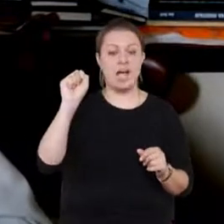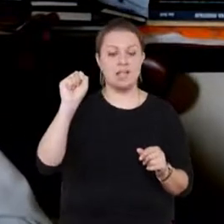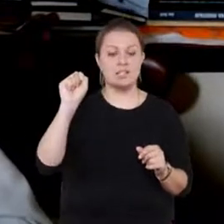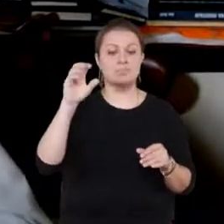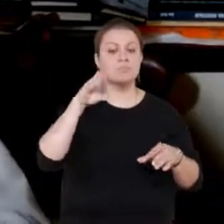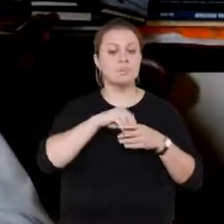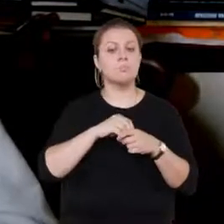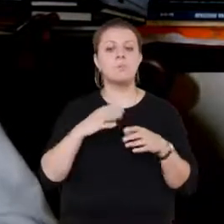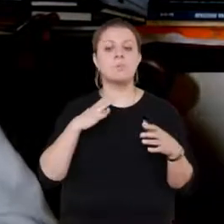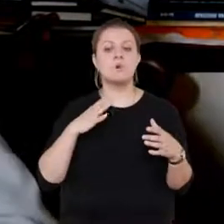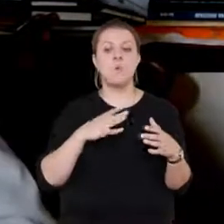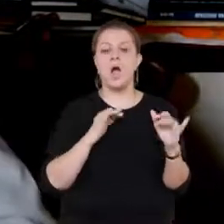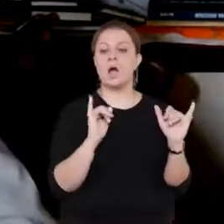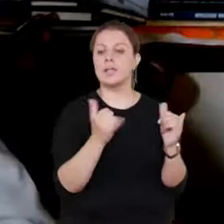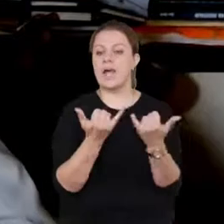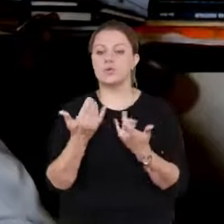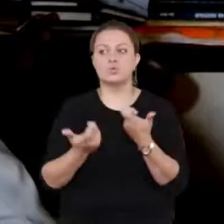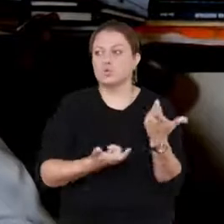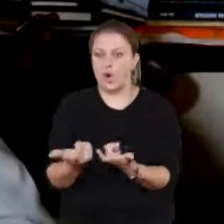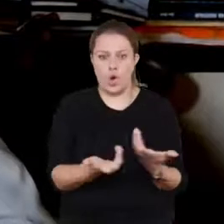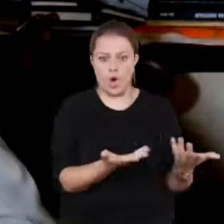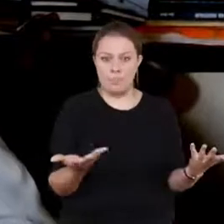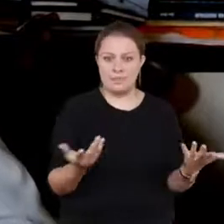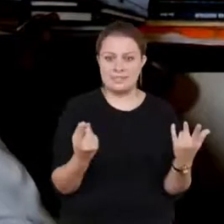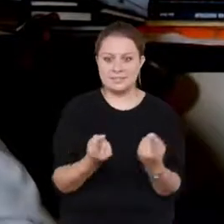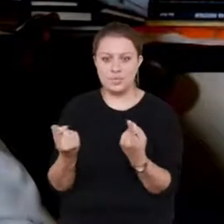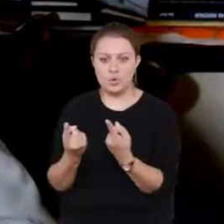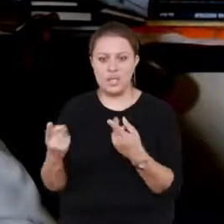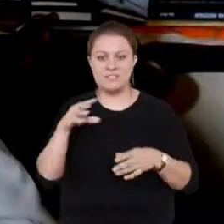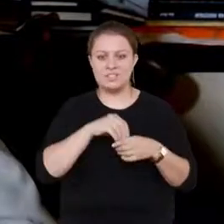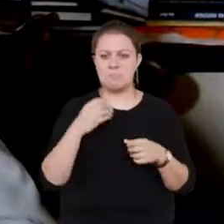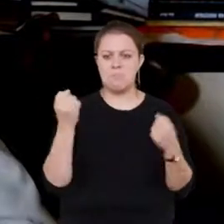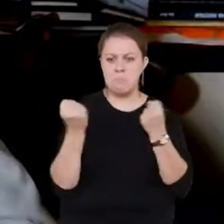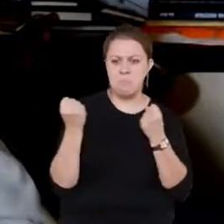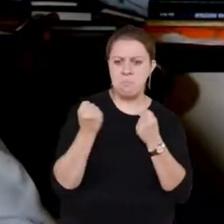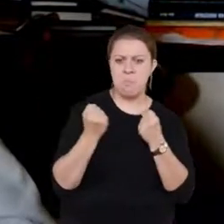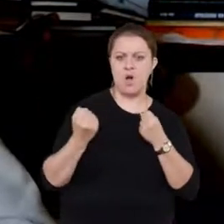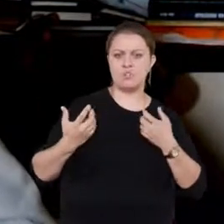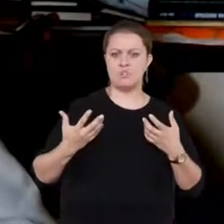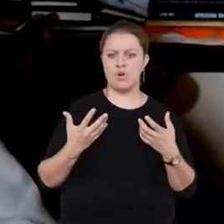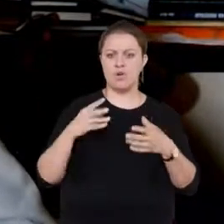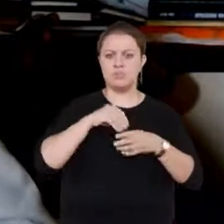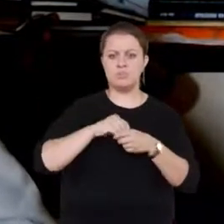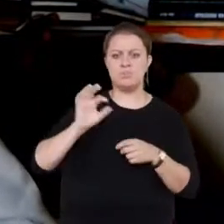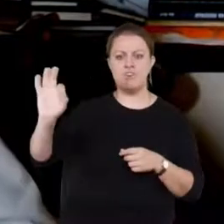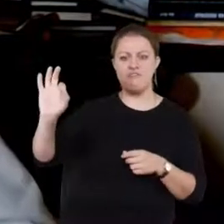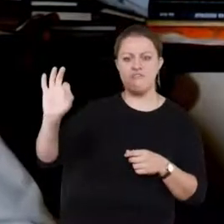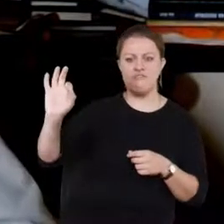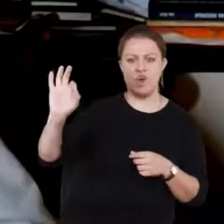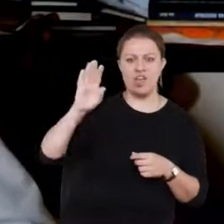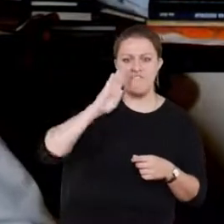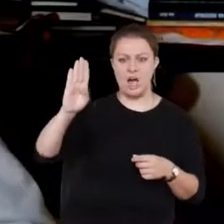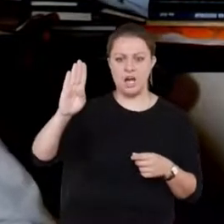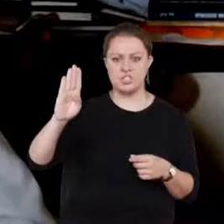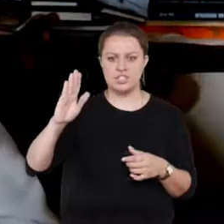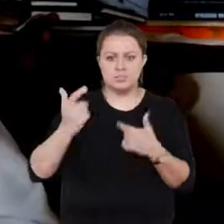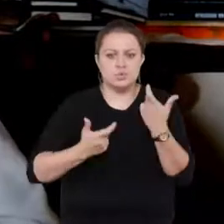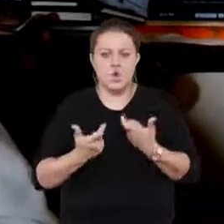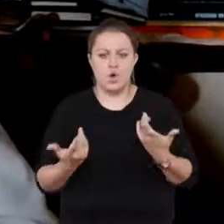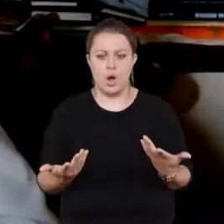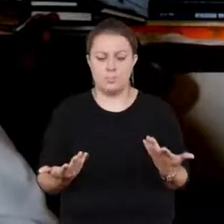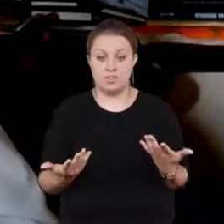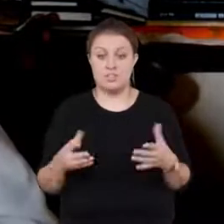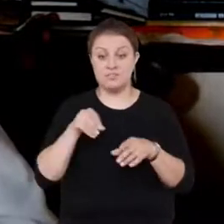wobec perspektywy, jak mają zareagować na uderzenie ze strony faszyzmu, który